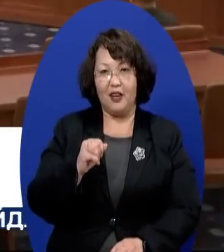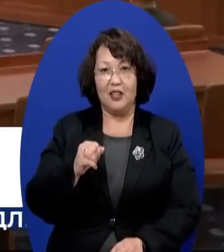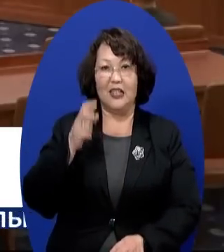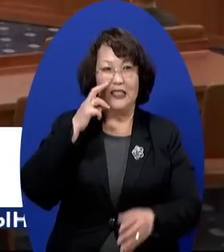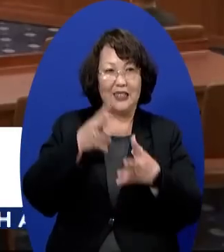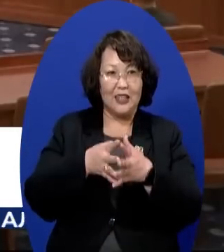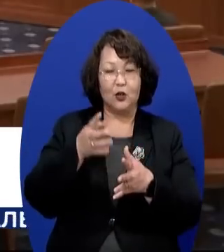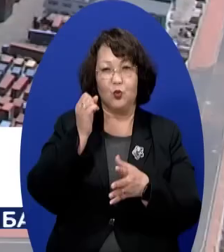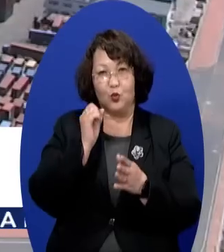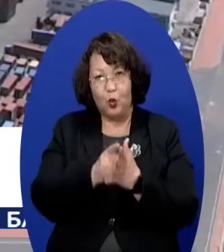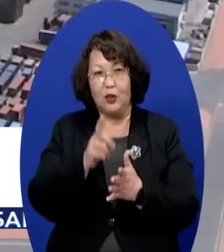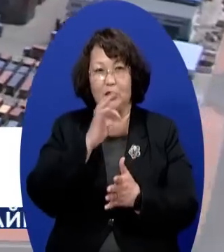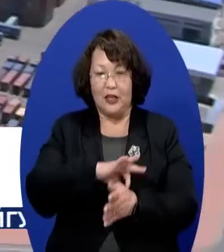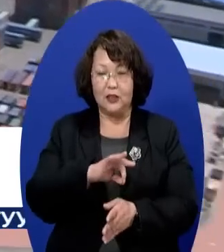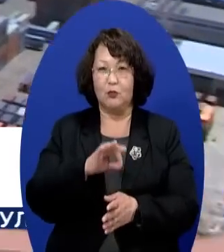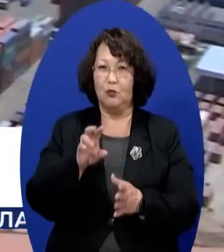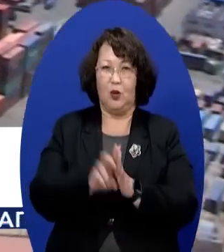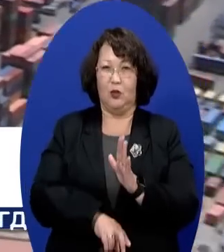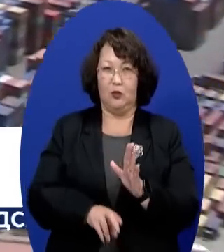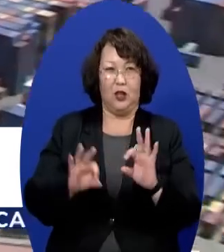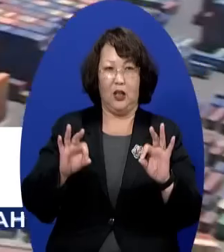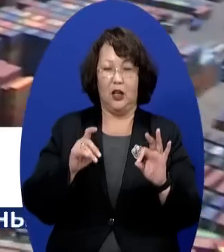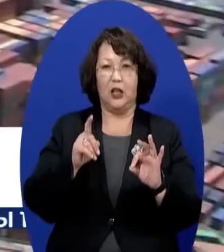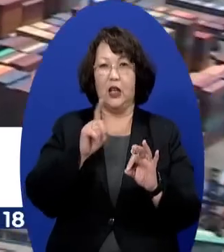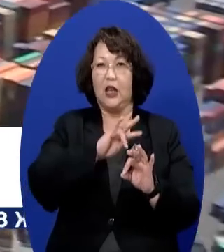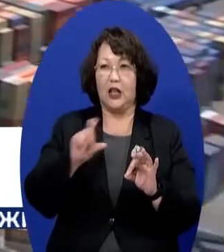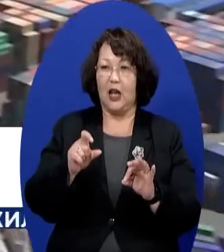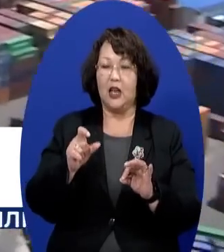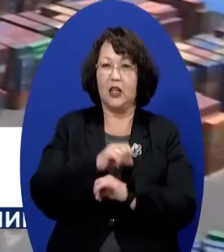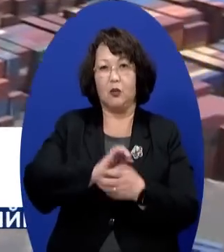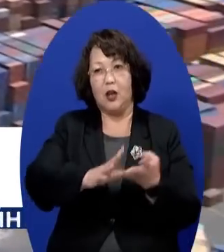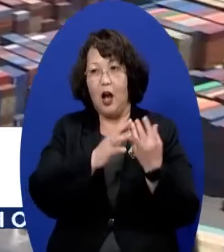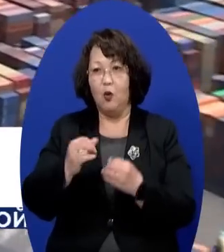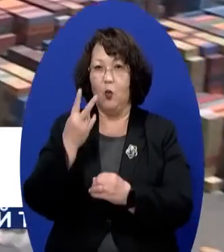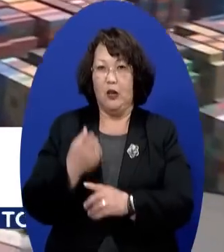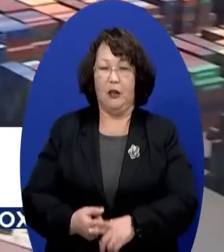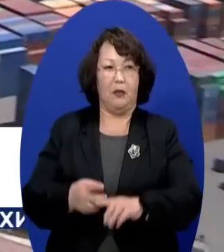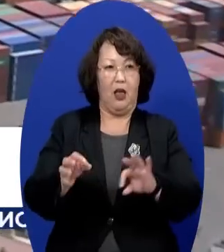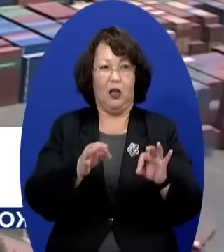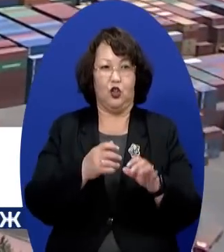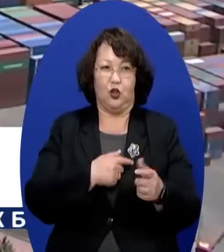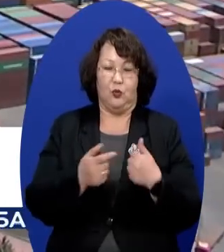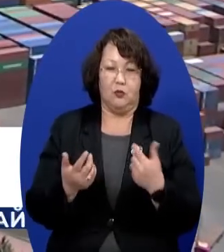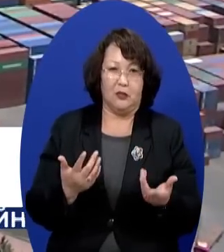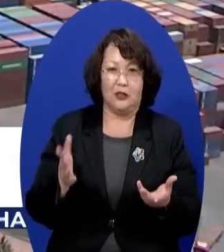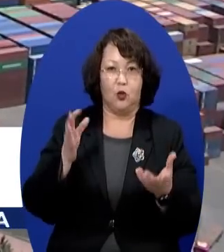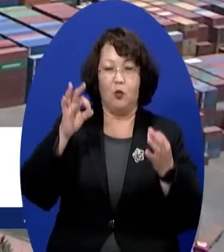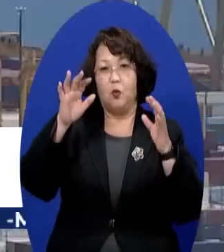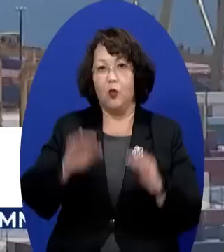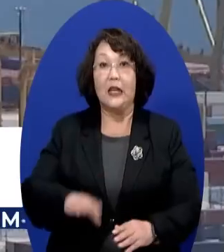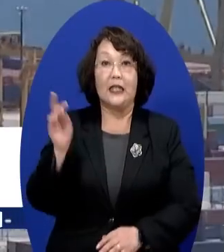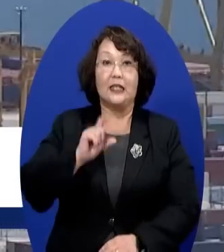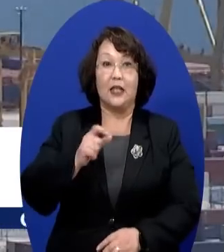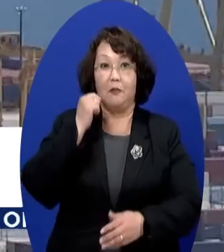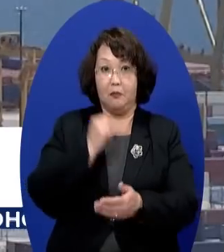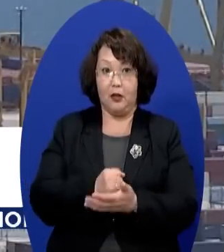үйлчлэхгүй хэрэглээний өртгийг улам өсгөж байгаа учраас энэ зохиомол дарамтыг бууруулах өөрчлөлтийг хийхээр бид ажиллаж байна гэжээ. Гэхдээ энэ шийдвэр нь хизээ эцлэн